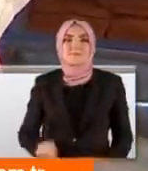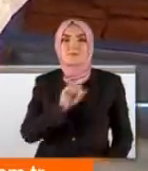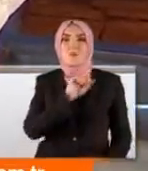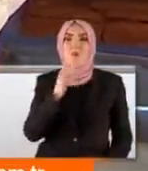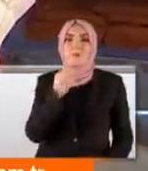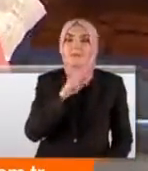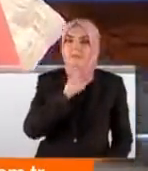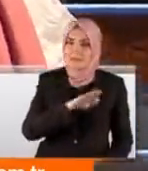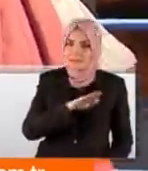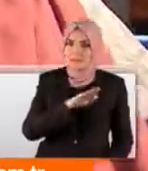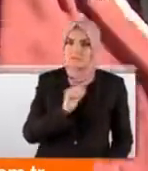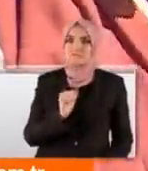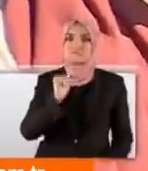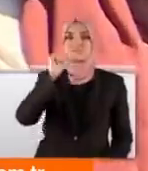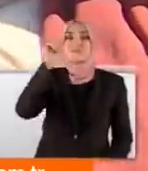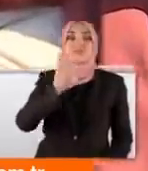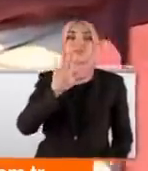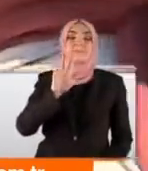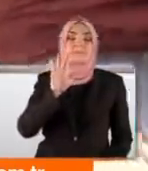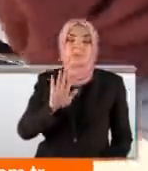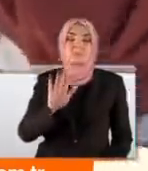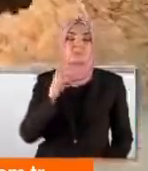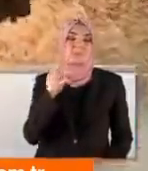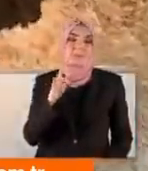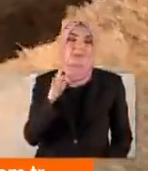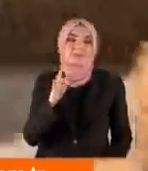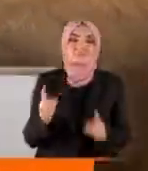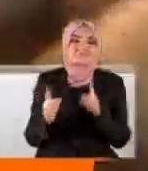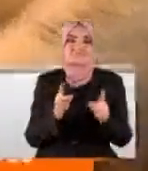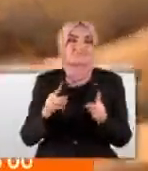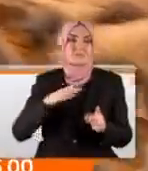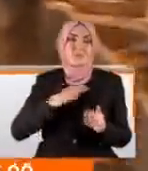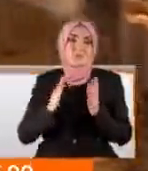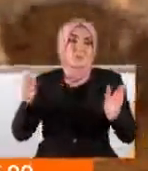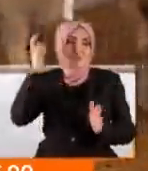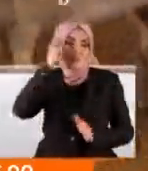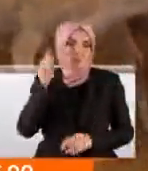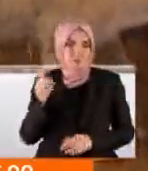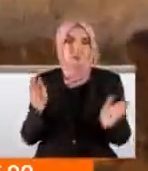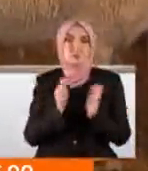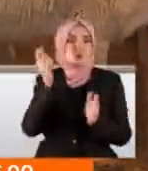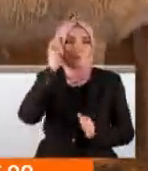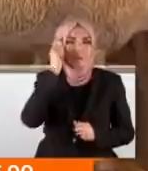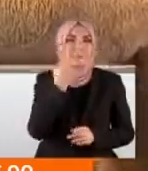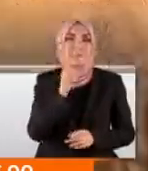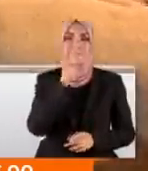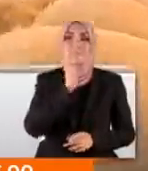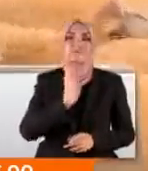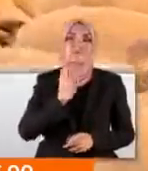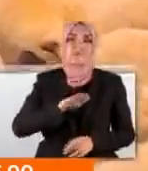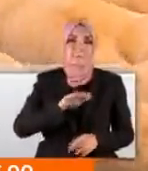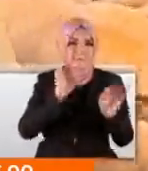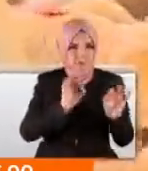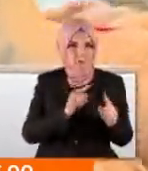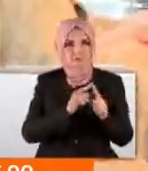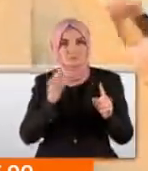liradan 55 bin liraya kadar büyükbaş hayvanlarda seçenekler mevcut. Küçükbaş hayvanlar 1500'e başlıyor, aşağı yukarı